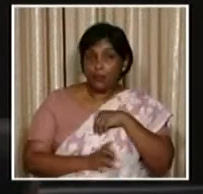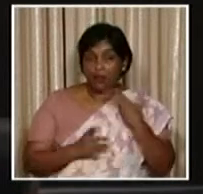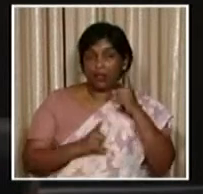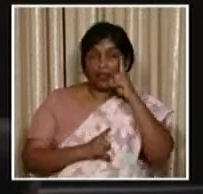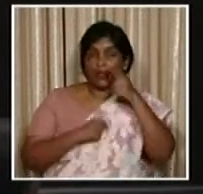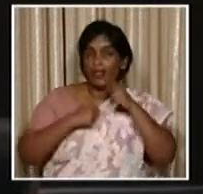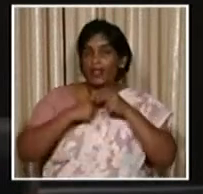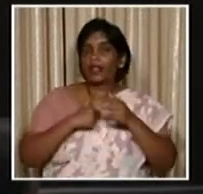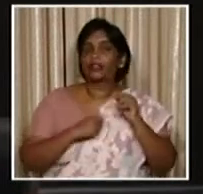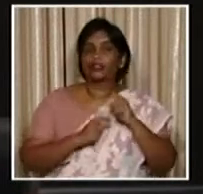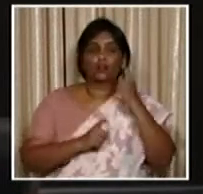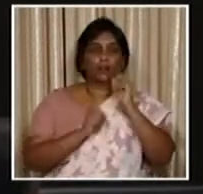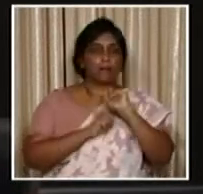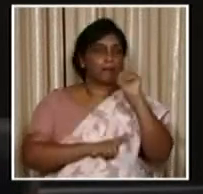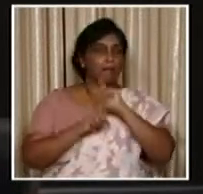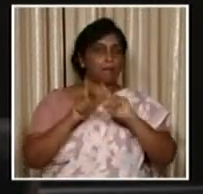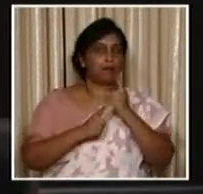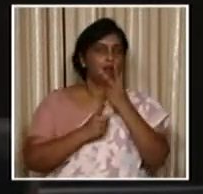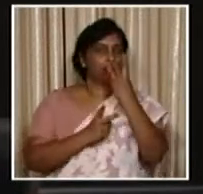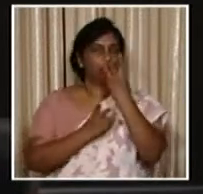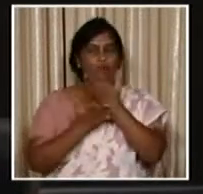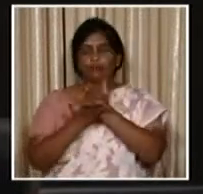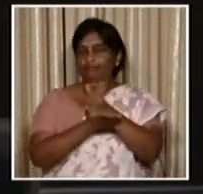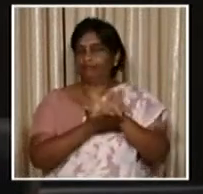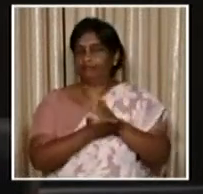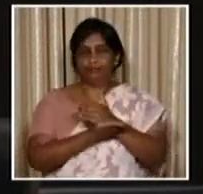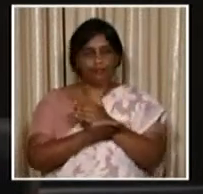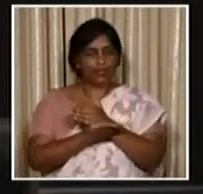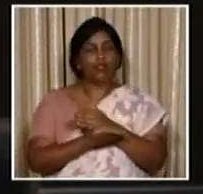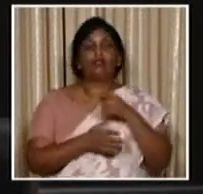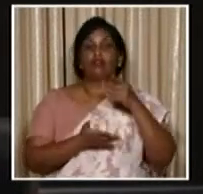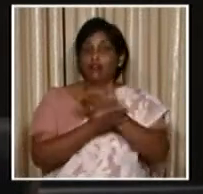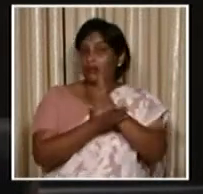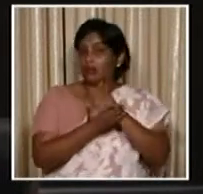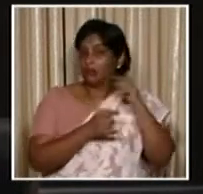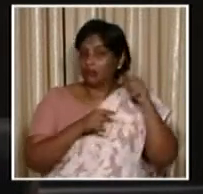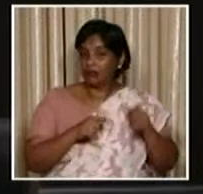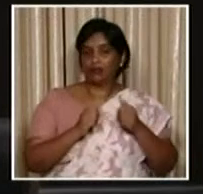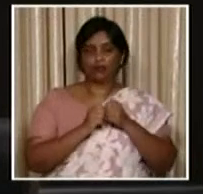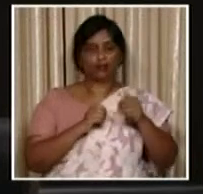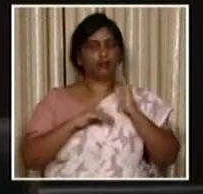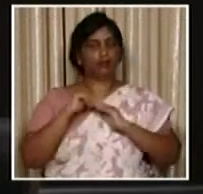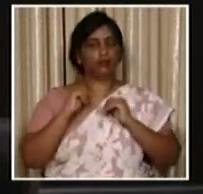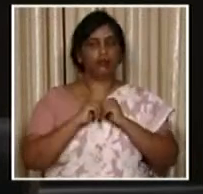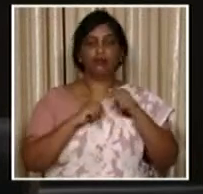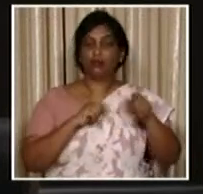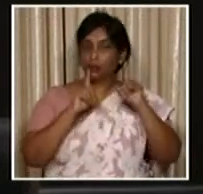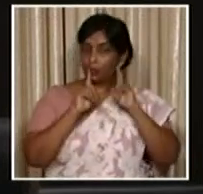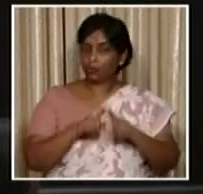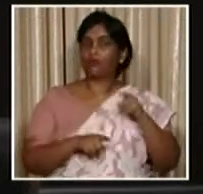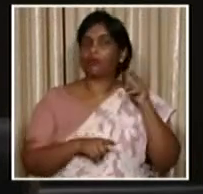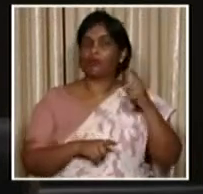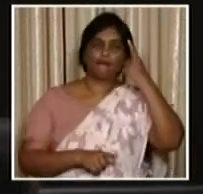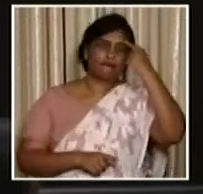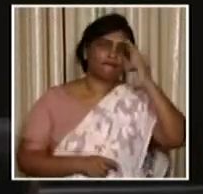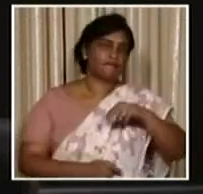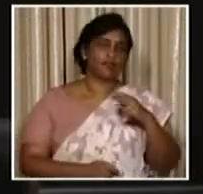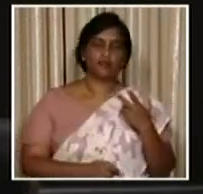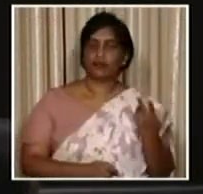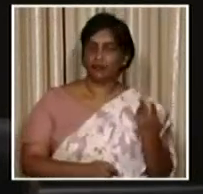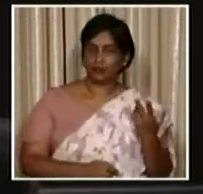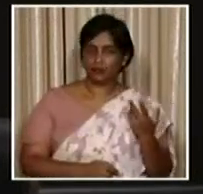එකම හේතුව තමයි පාර්ලිමේන්තුව දෙකට තුනට හතරට බෙදිලා මේ බෙදිලා මේ කරන ක්‍රියාදාමයේ උඩ ඒගොල්ලන්ට විශ්වාසයක්